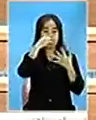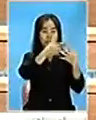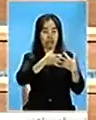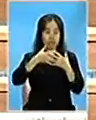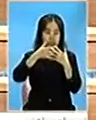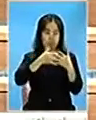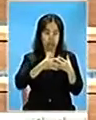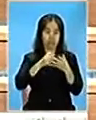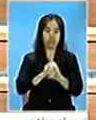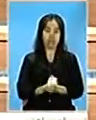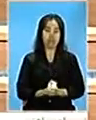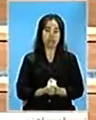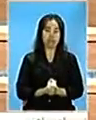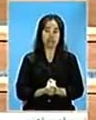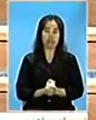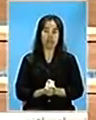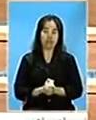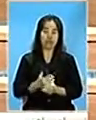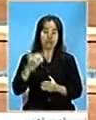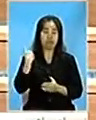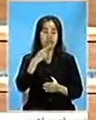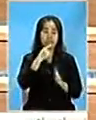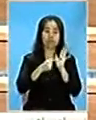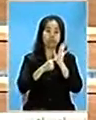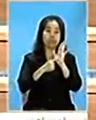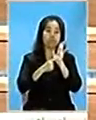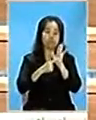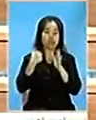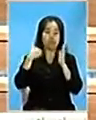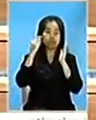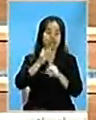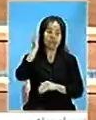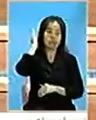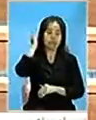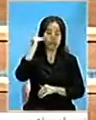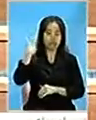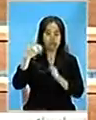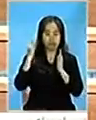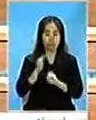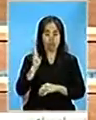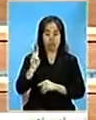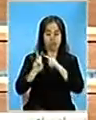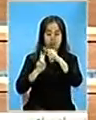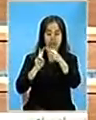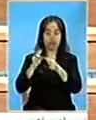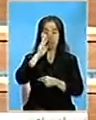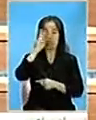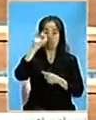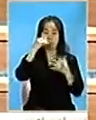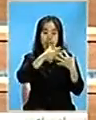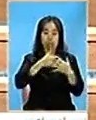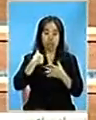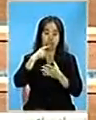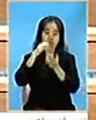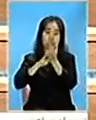มริกาและที่ผมยกตัวอย่างเรื่องพิธีกรสองคนที่กล่าวโจมตีอเมริกาผมก็ไม่ได้ยกย่องอเมริก